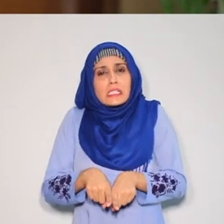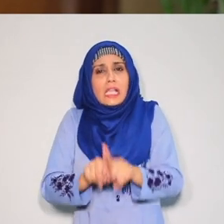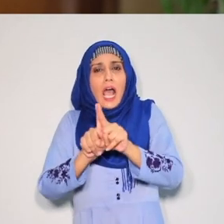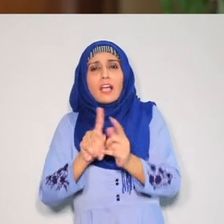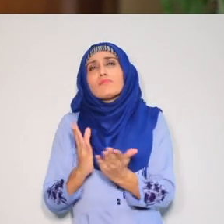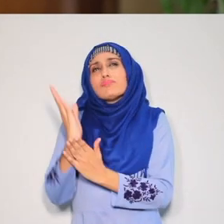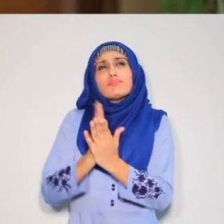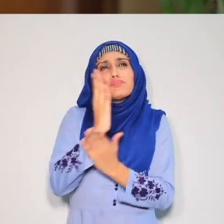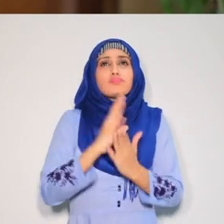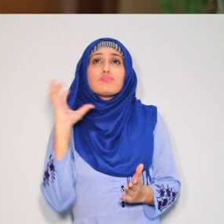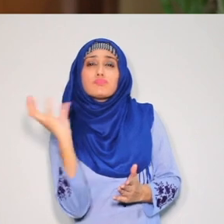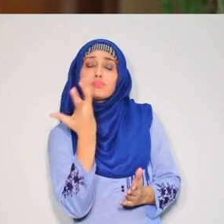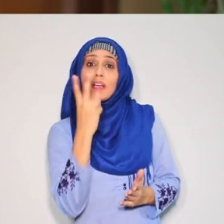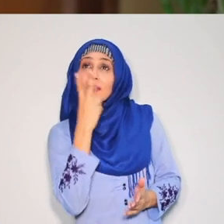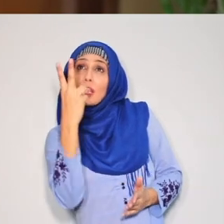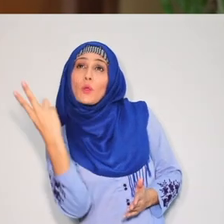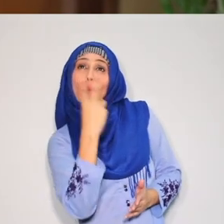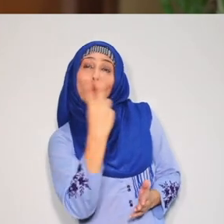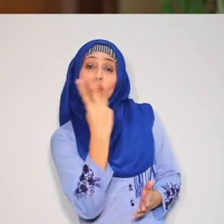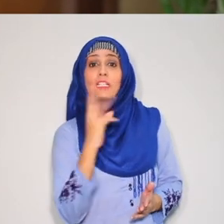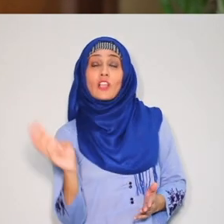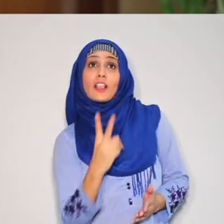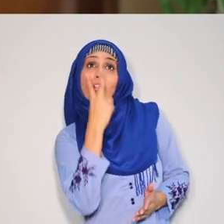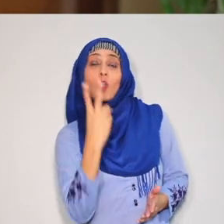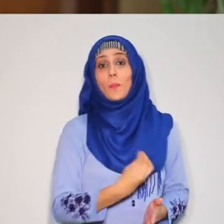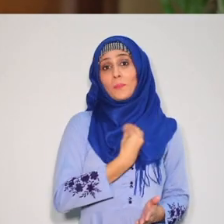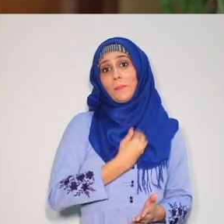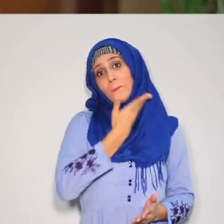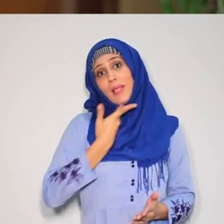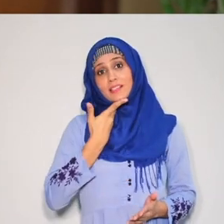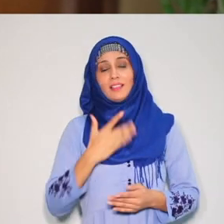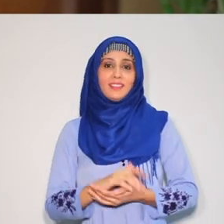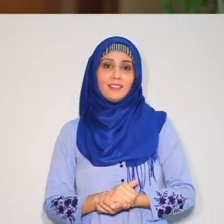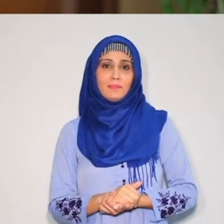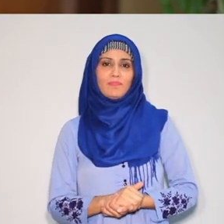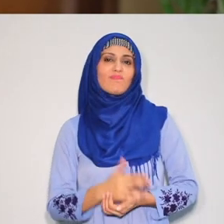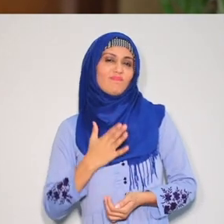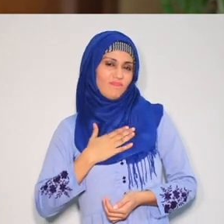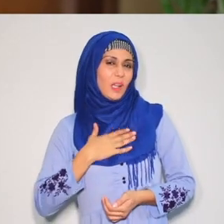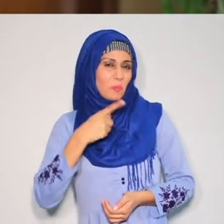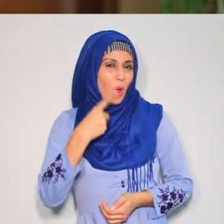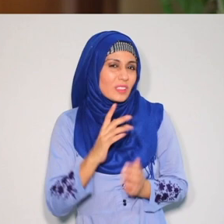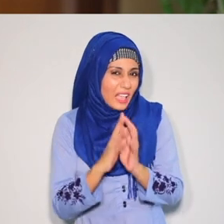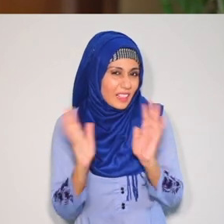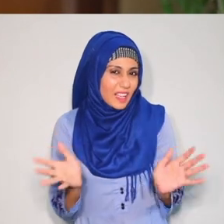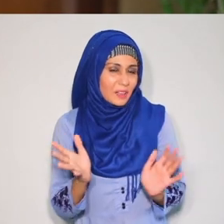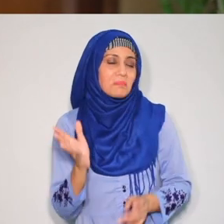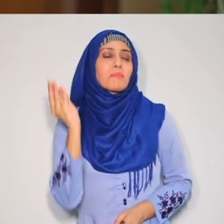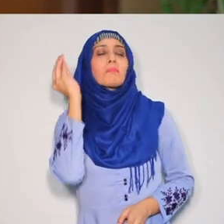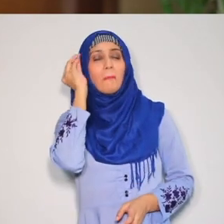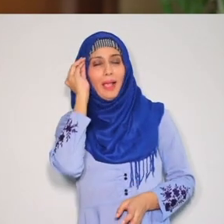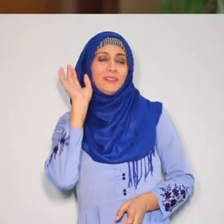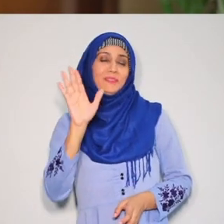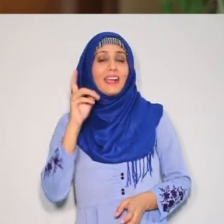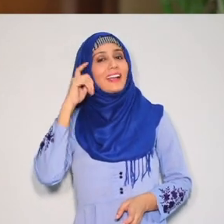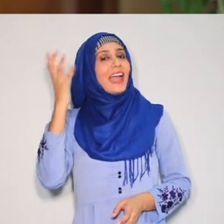साथ सफ़र करना चाहते हैं, दुनिया देखना चाहते हैं, चीज़ें देखना चाहते हैं। मैं कितना बोलती हूँ ना,